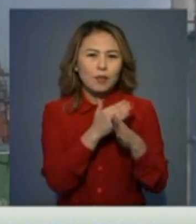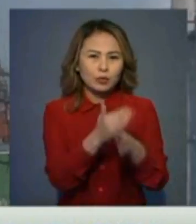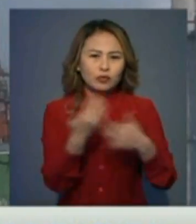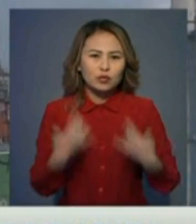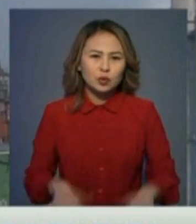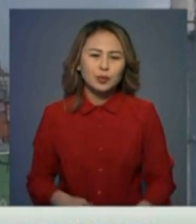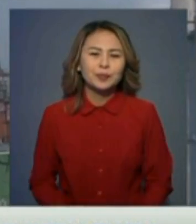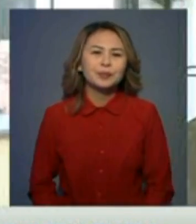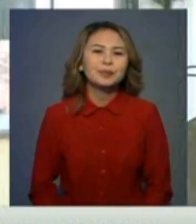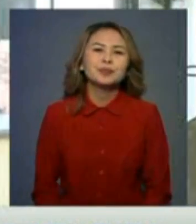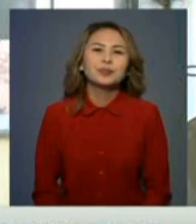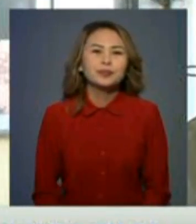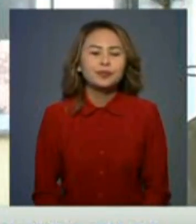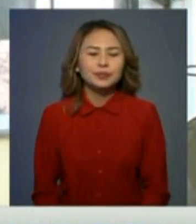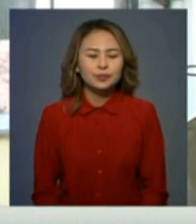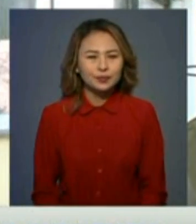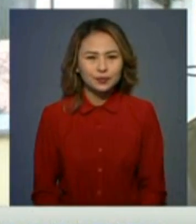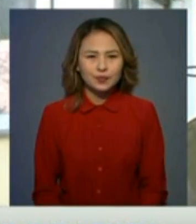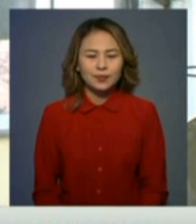көрсетілді.